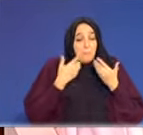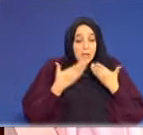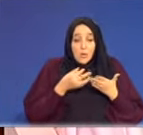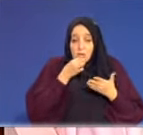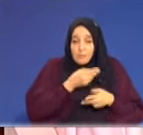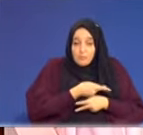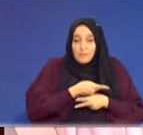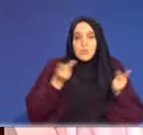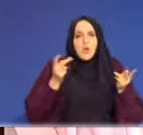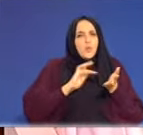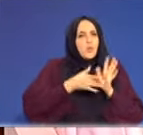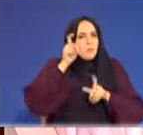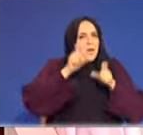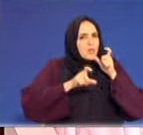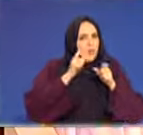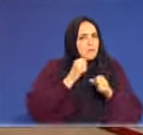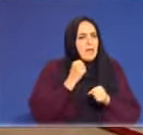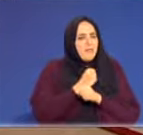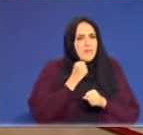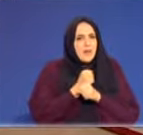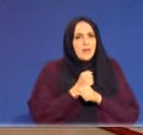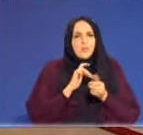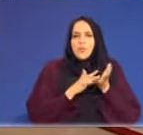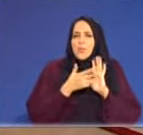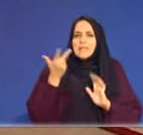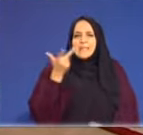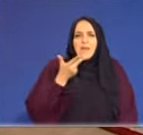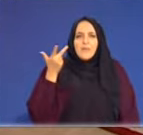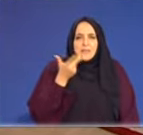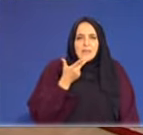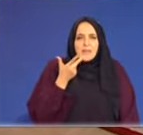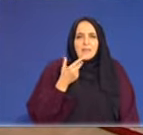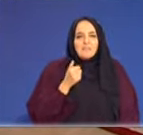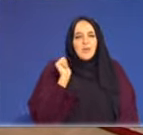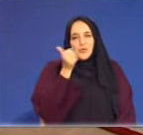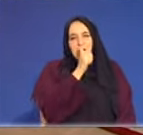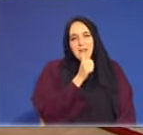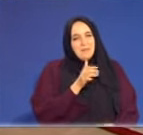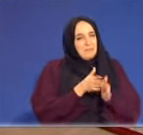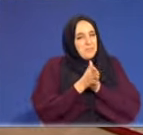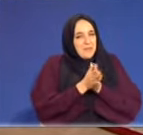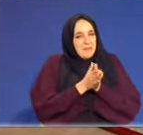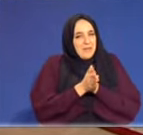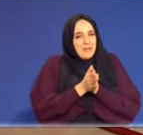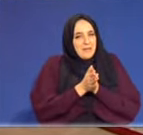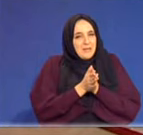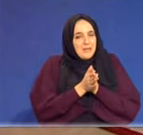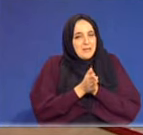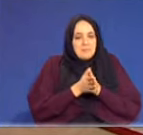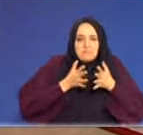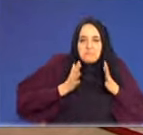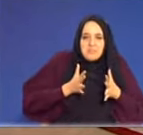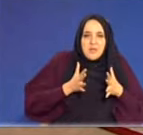المقام كل الناس المعنيين والمصالح المعنية، نقولهم كل واحد يجتهد يجتهد باش